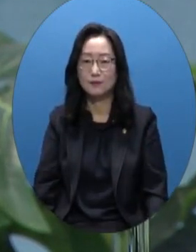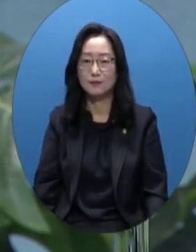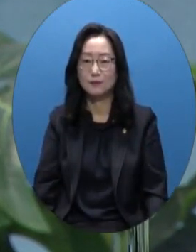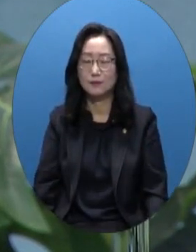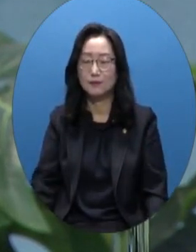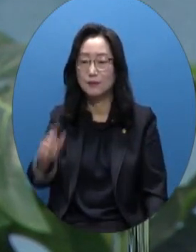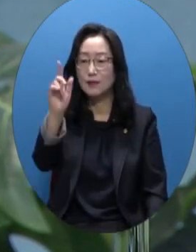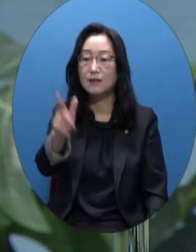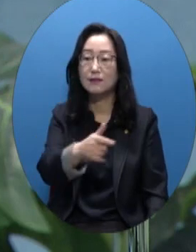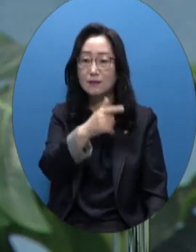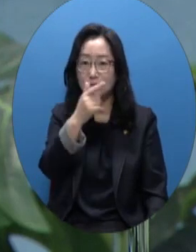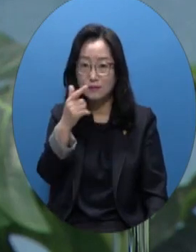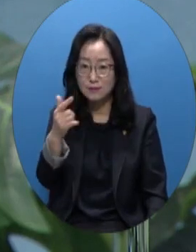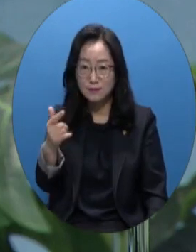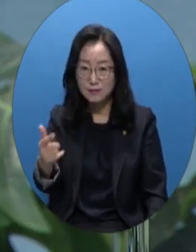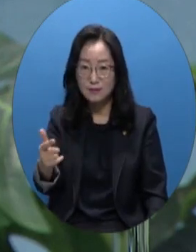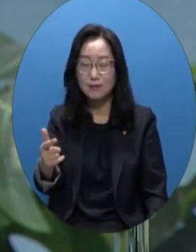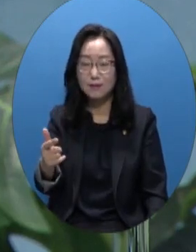하루에